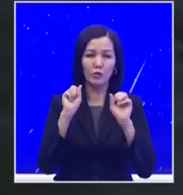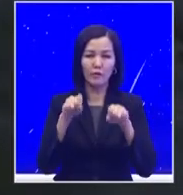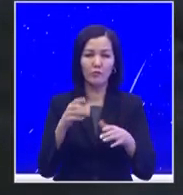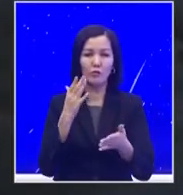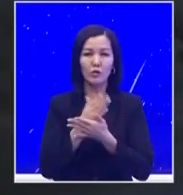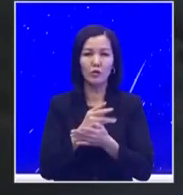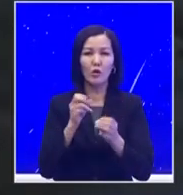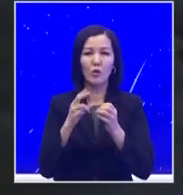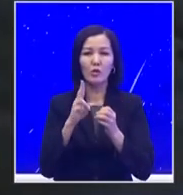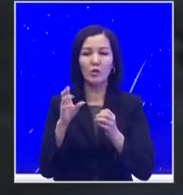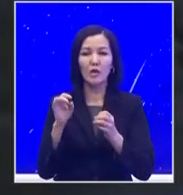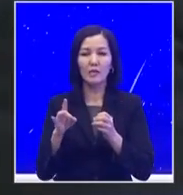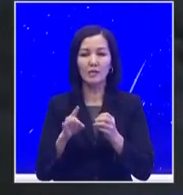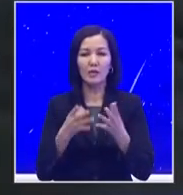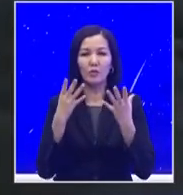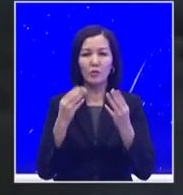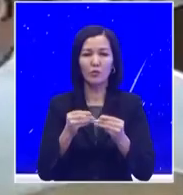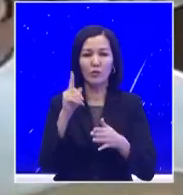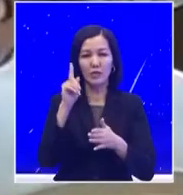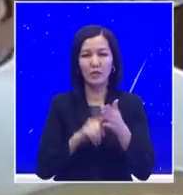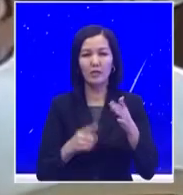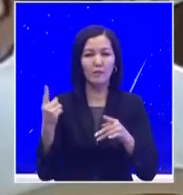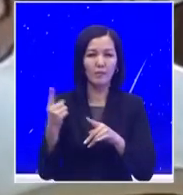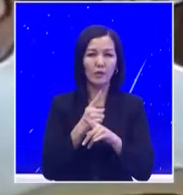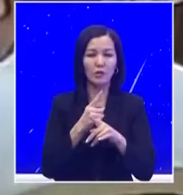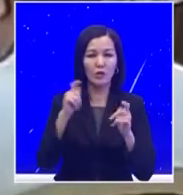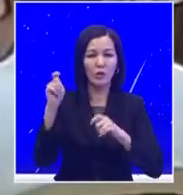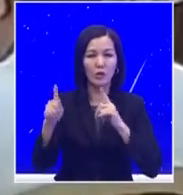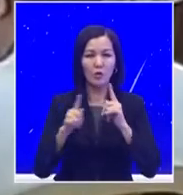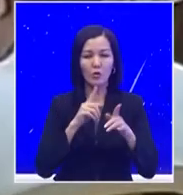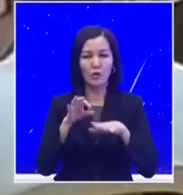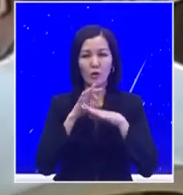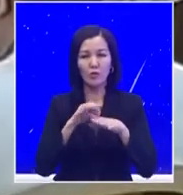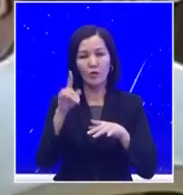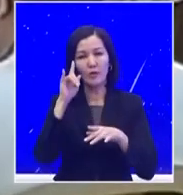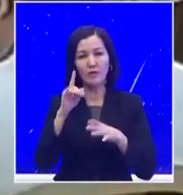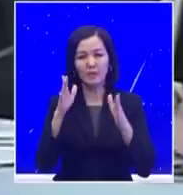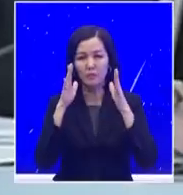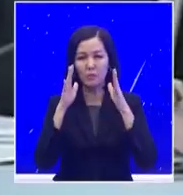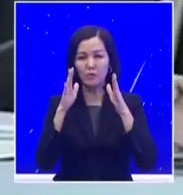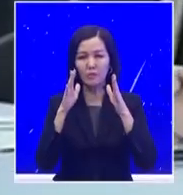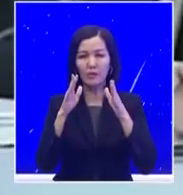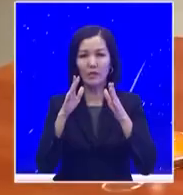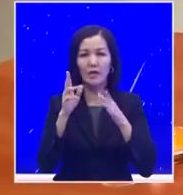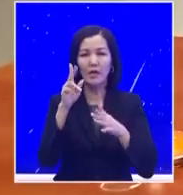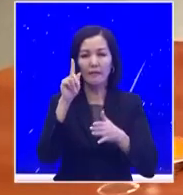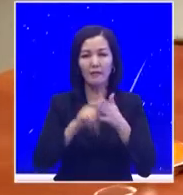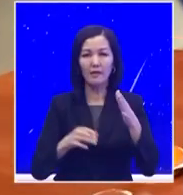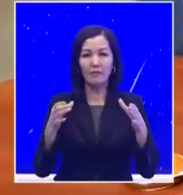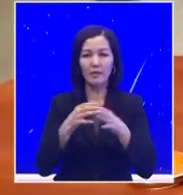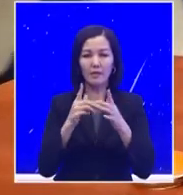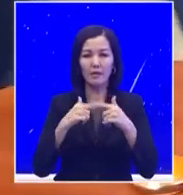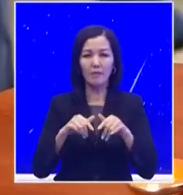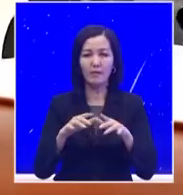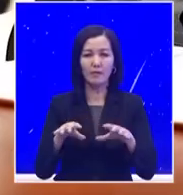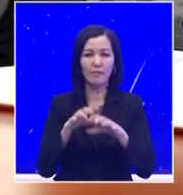жылдың 12-ші қаңтарында еліміздегі мұсылмандарының тұңғыш құрылтайы өтіп, Қазақстан мұсылмандары діни басқармасы құрылды. Тұңғыш төрағасы бас